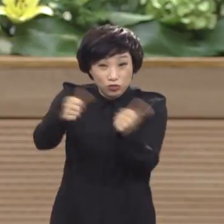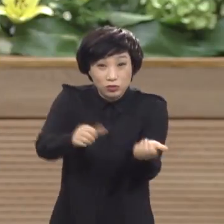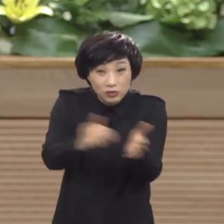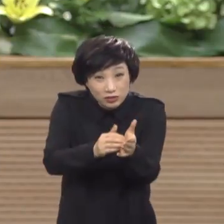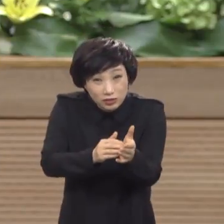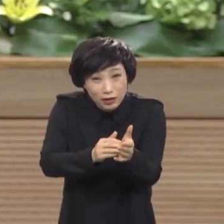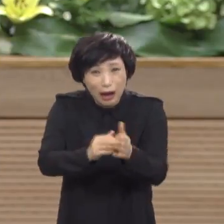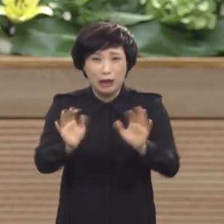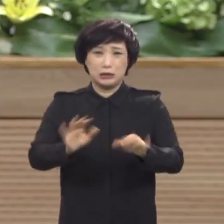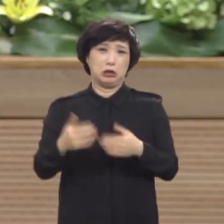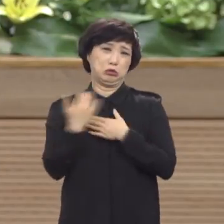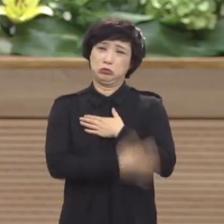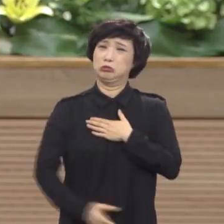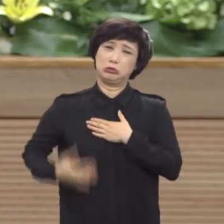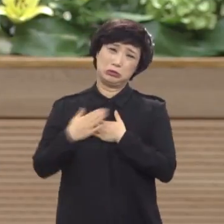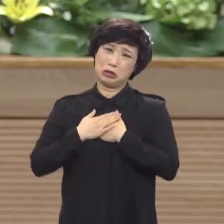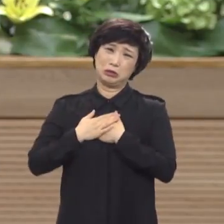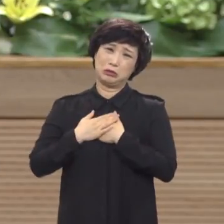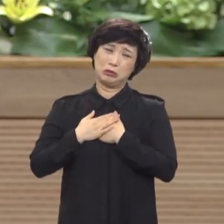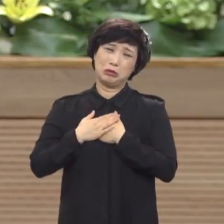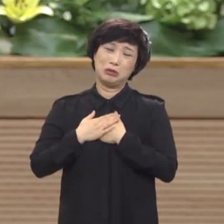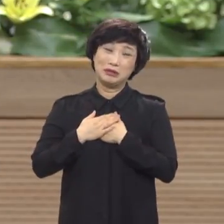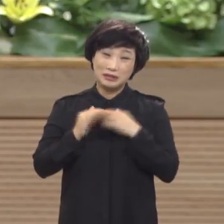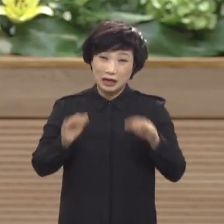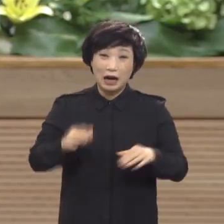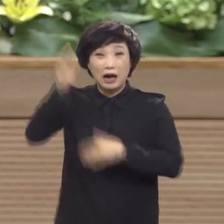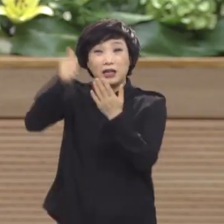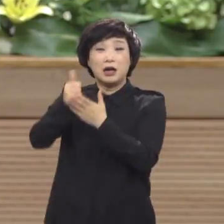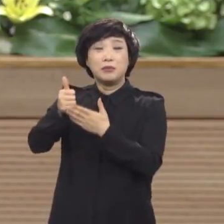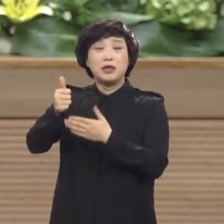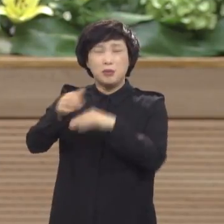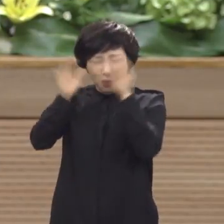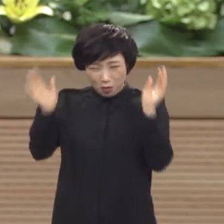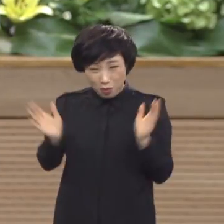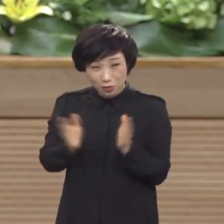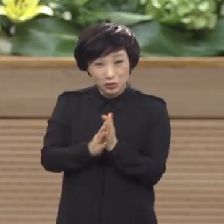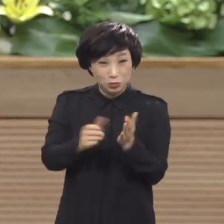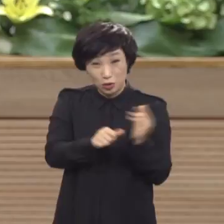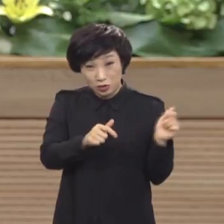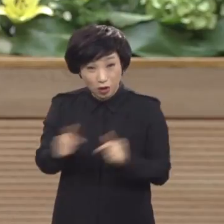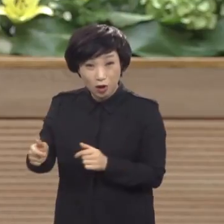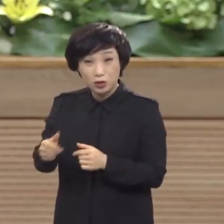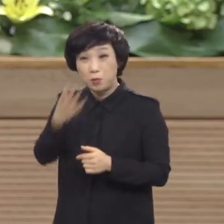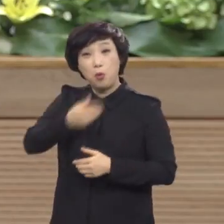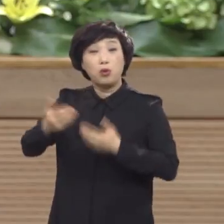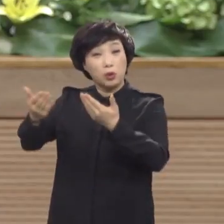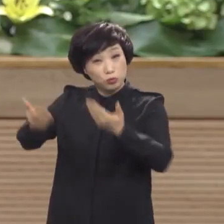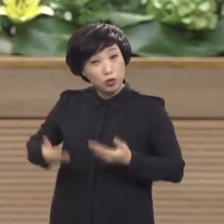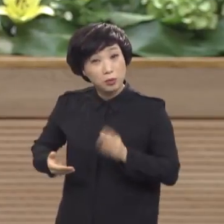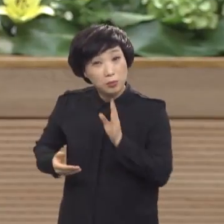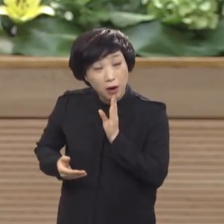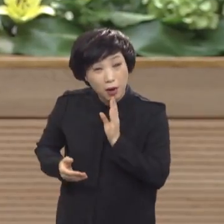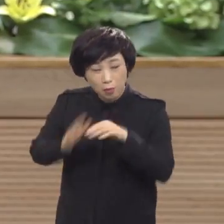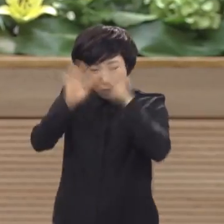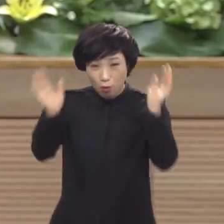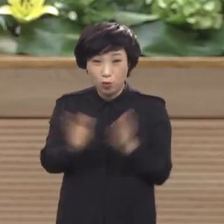왔느냐? 육체를 하나님께서 주신 모든 만물의 축복의 소유권을